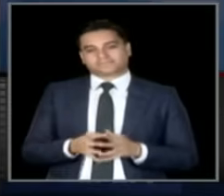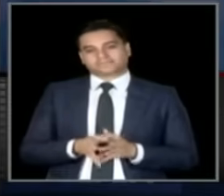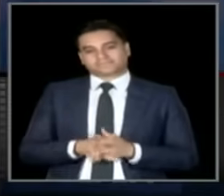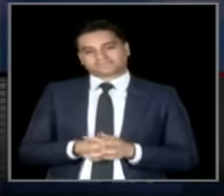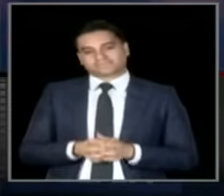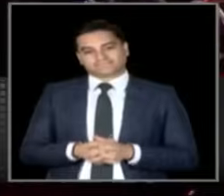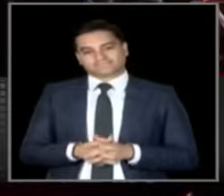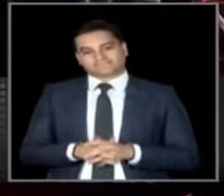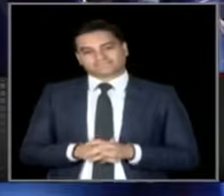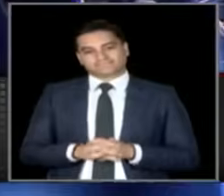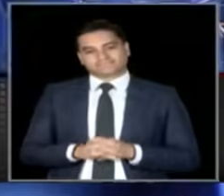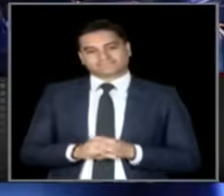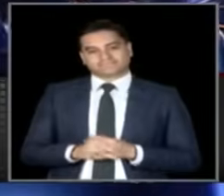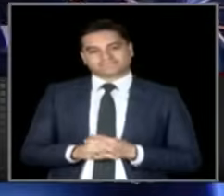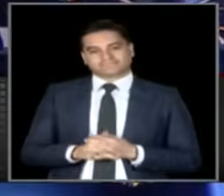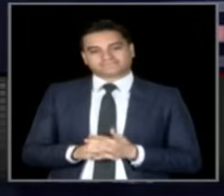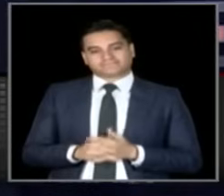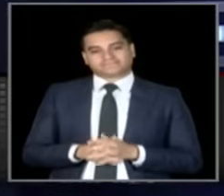خاطئة.